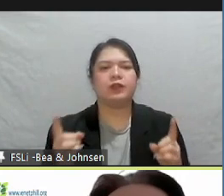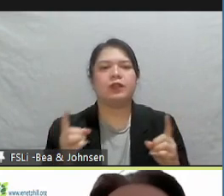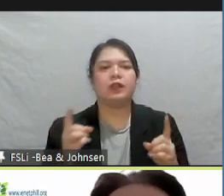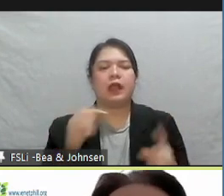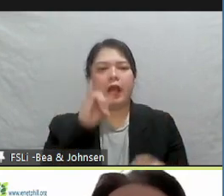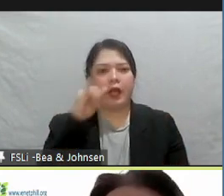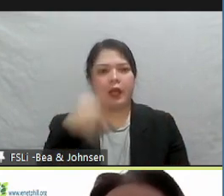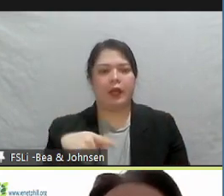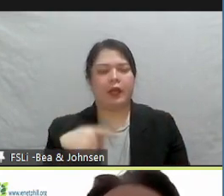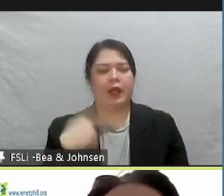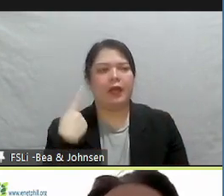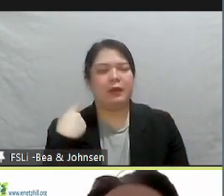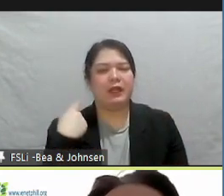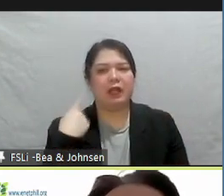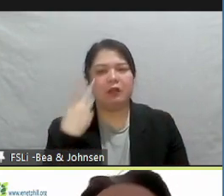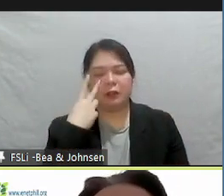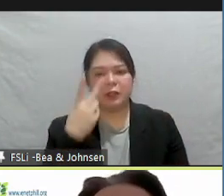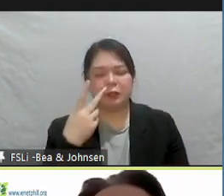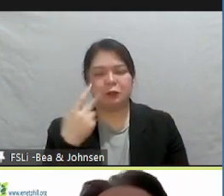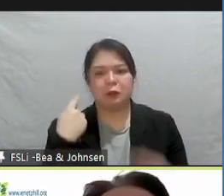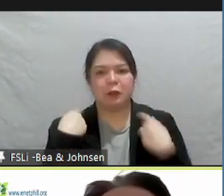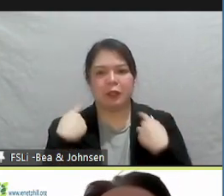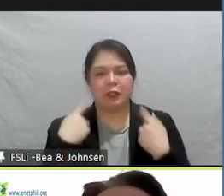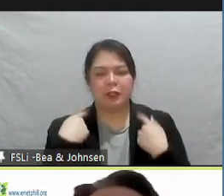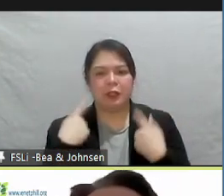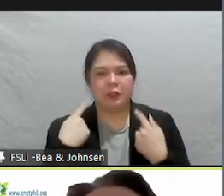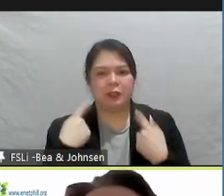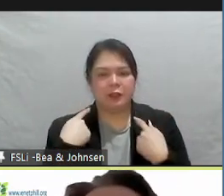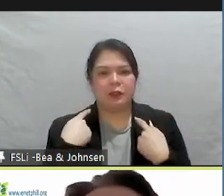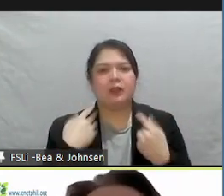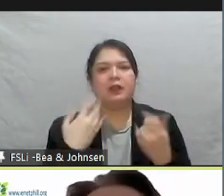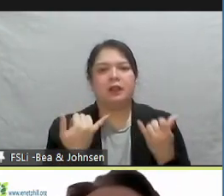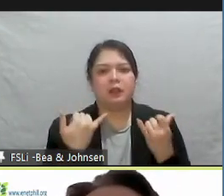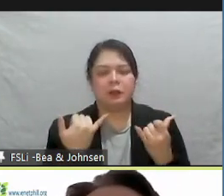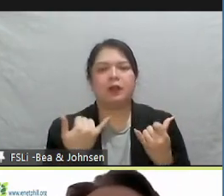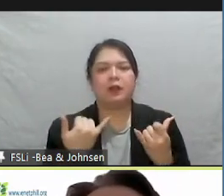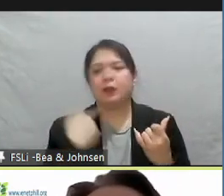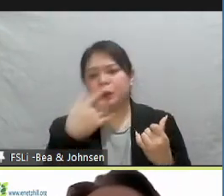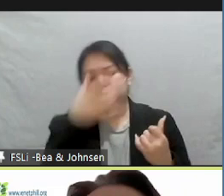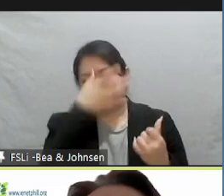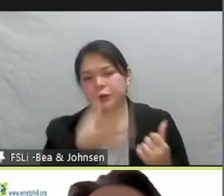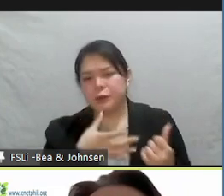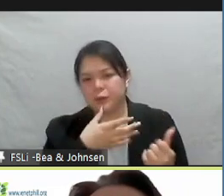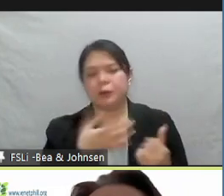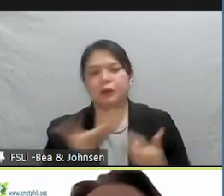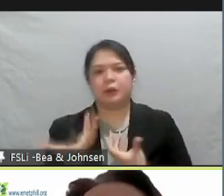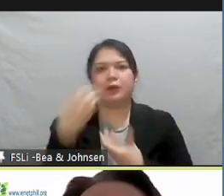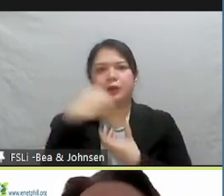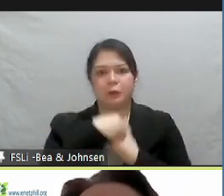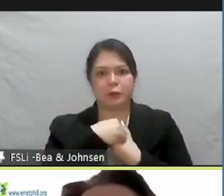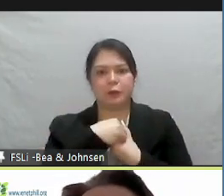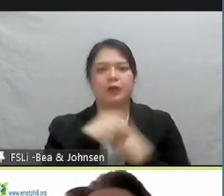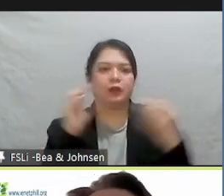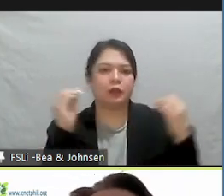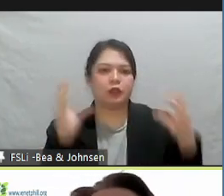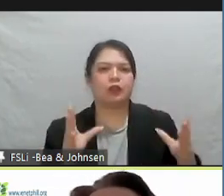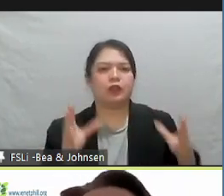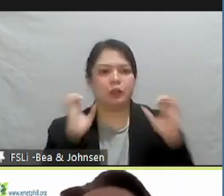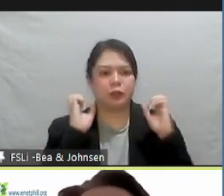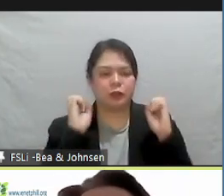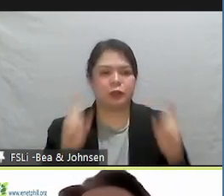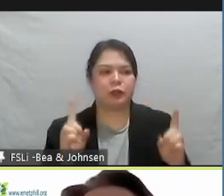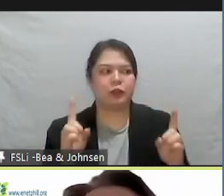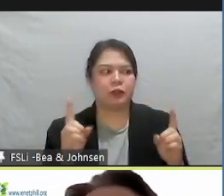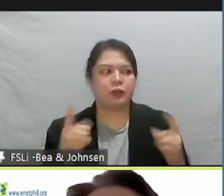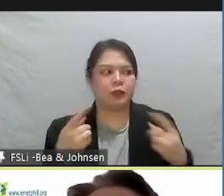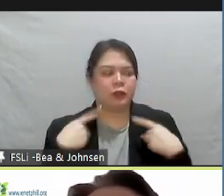mother tongue-based multilingual education, parental involvement o paglahok ng mga magulang, at teacher education, ano, yung